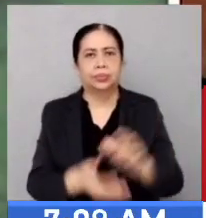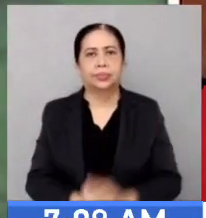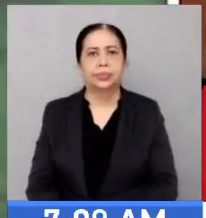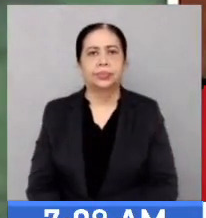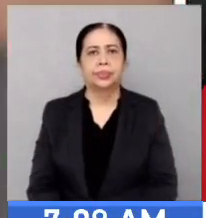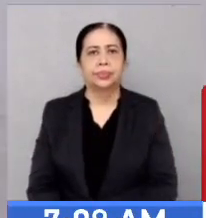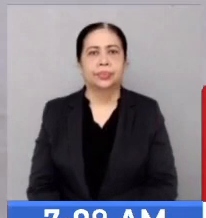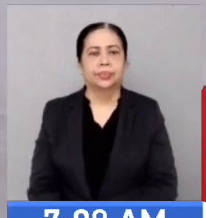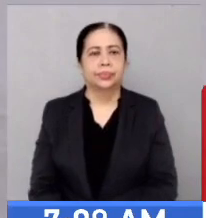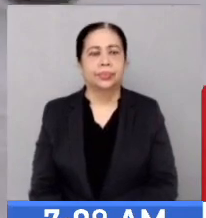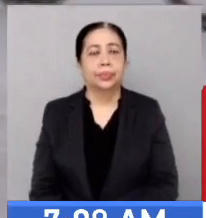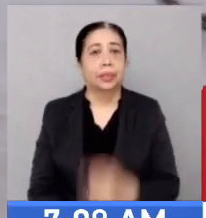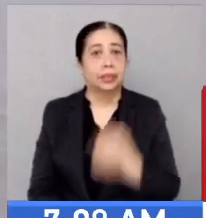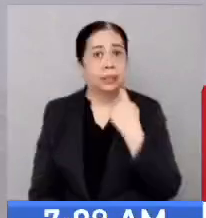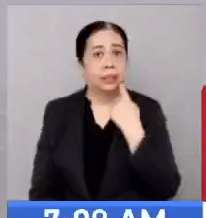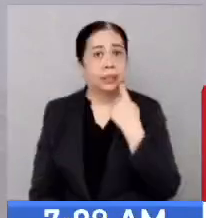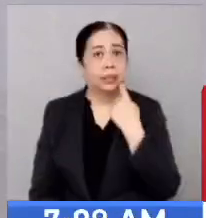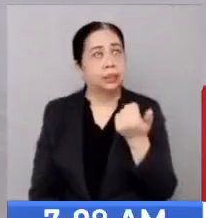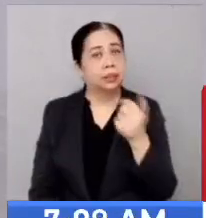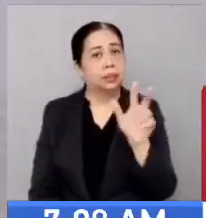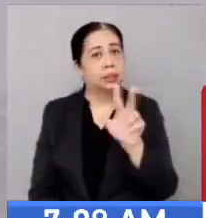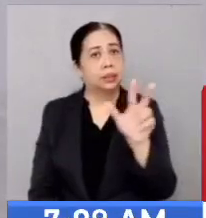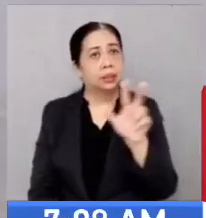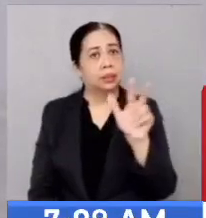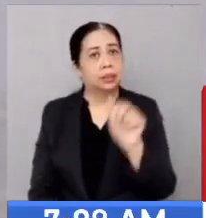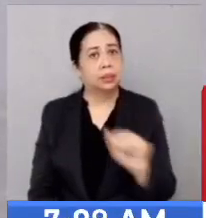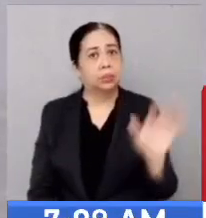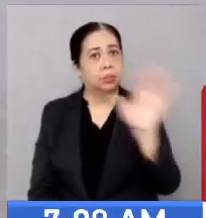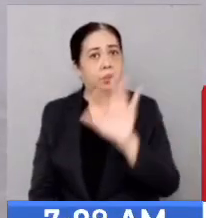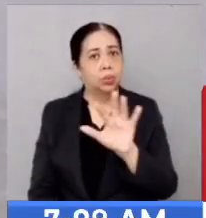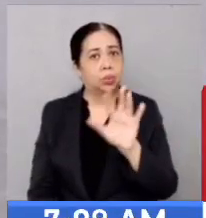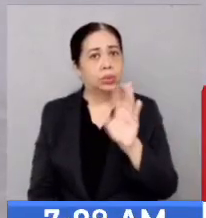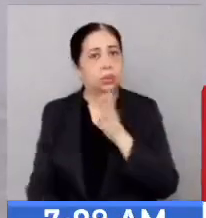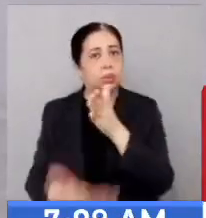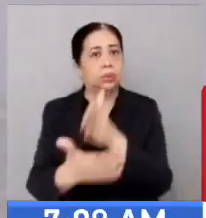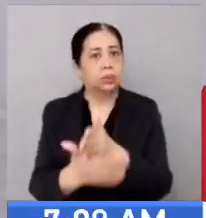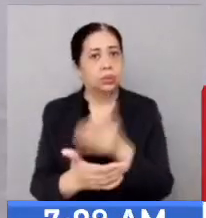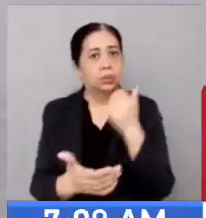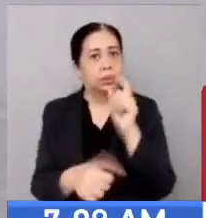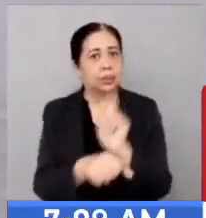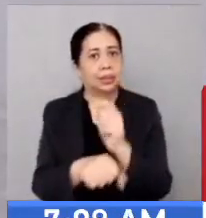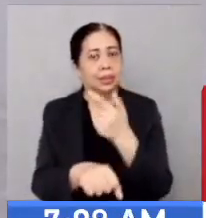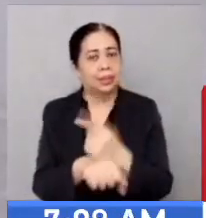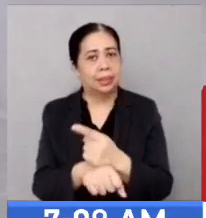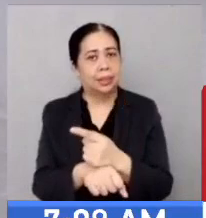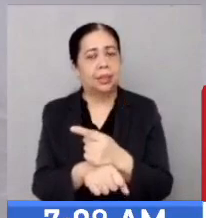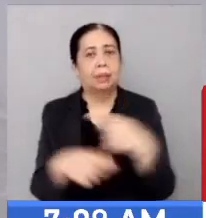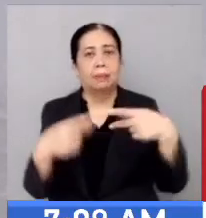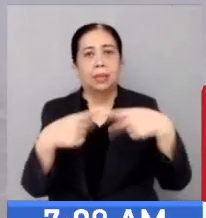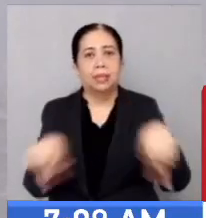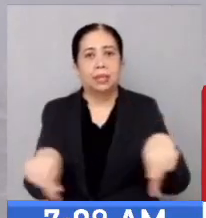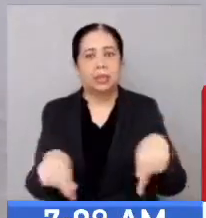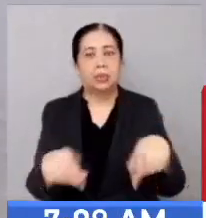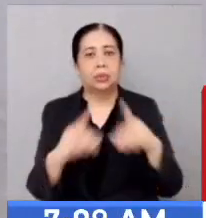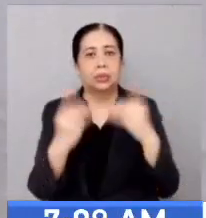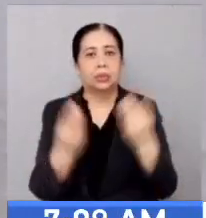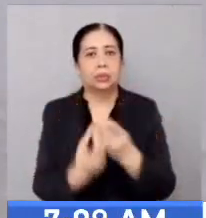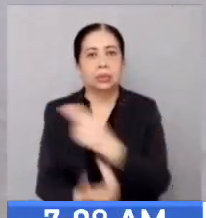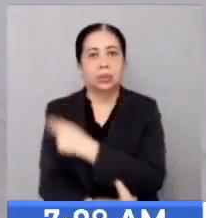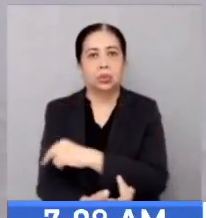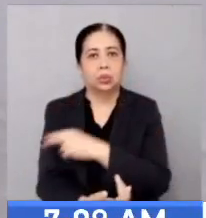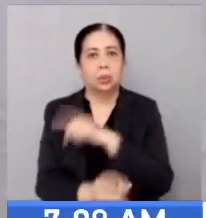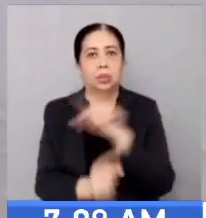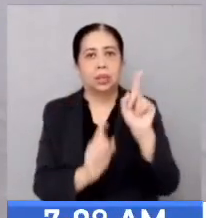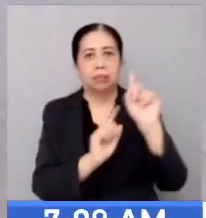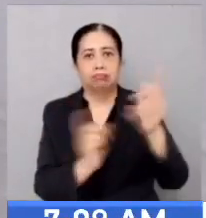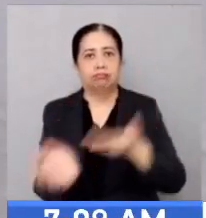Igan, kaninang bandang alas 3 ng madaling araw ay nagpunta tayo dun sa Taguig Pateros District Hospital kung saan dinala yung ilan sa mga biktima. At